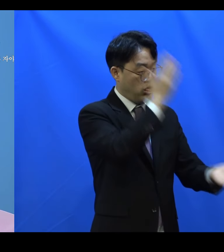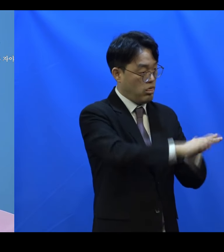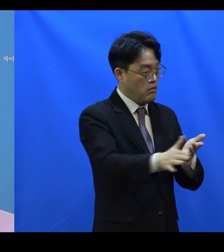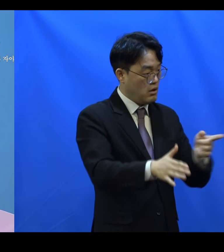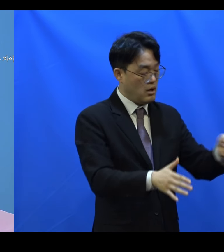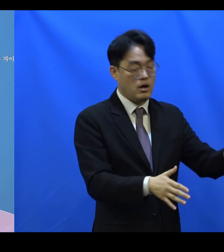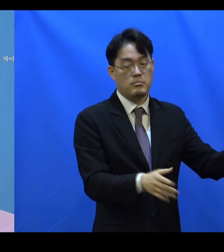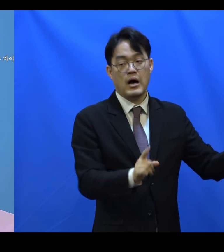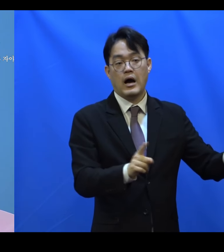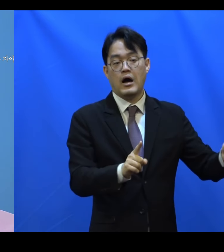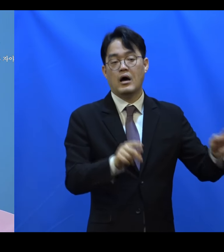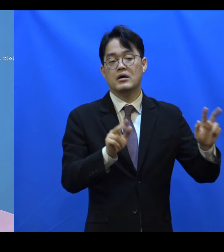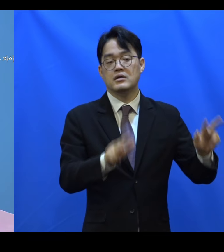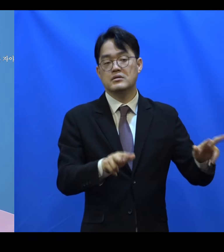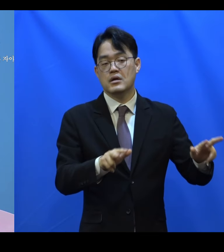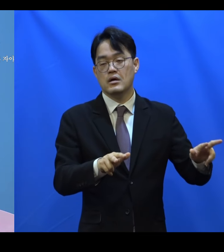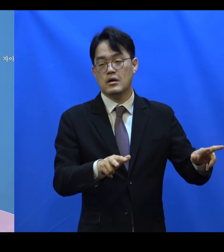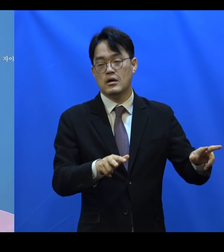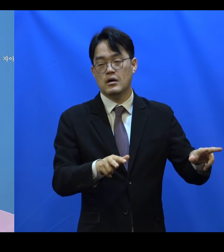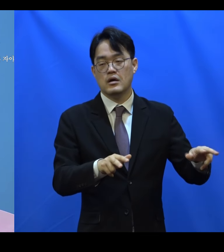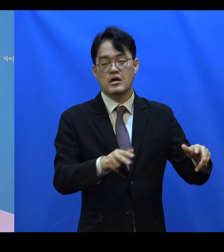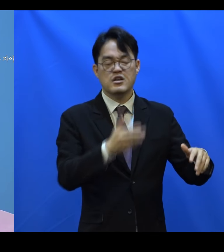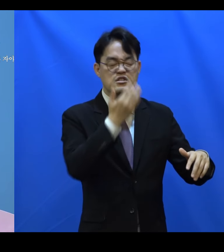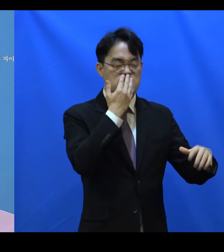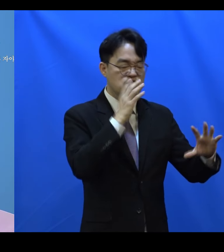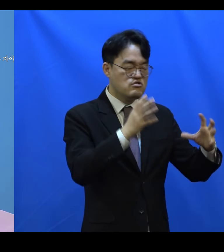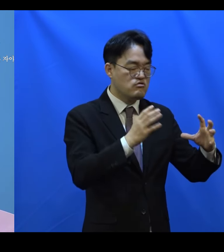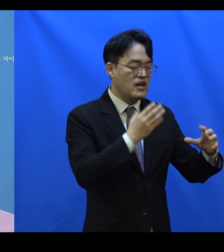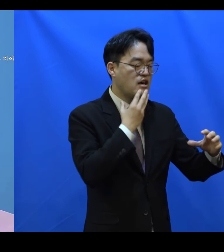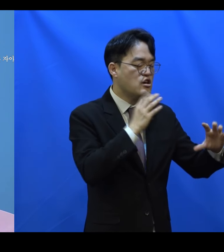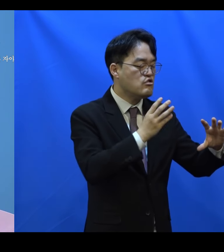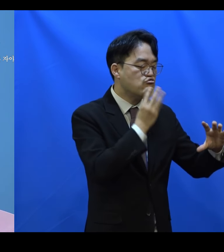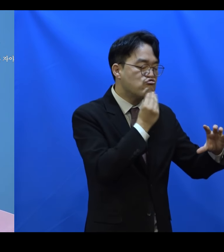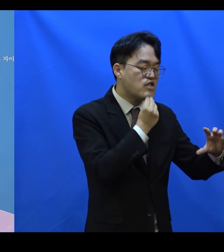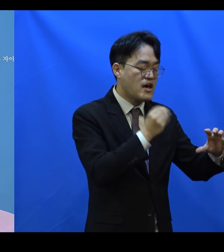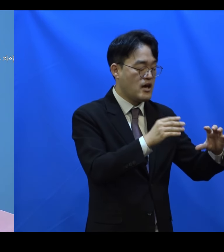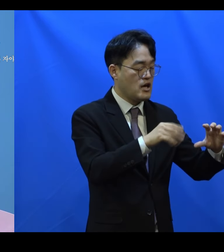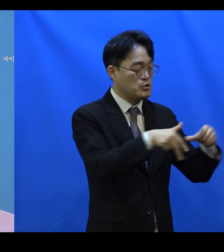물을 포도주 되게 하심으로 잔치집의 기쁨이 다시 출렁이게 했어요.